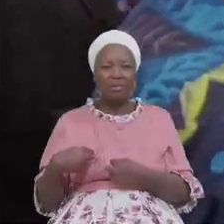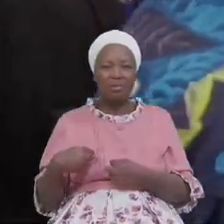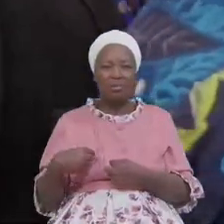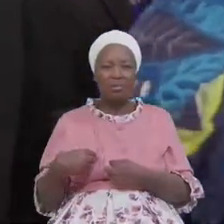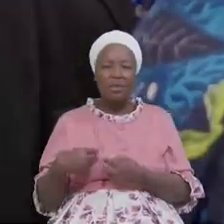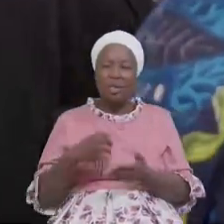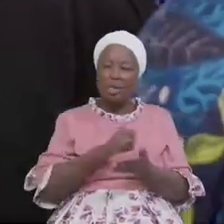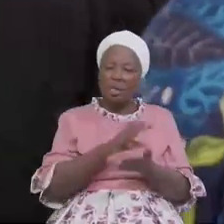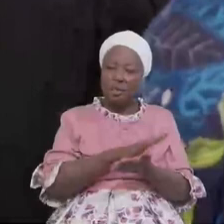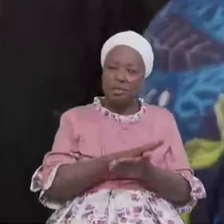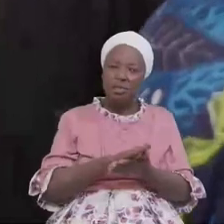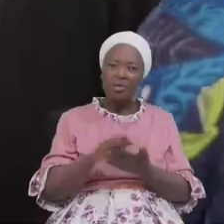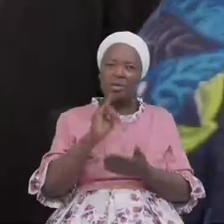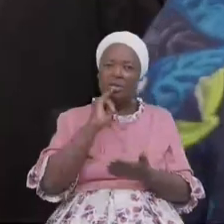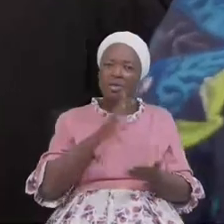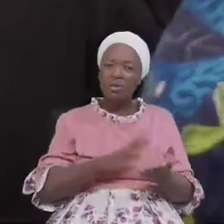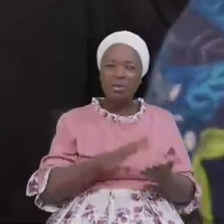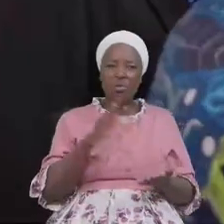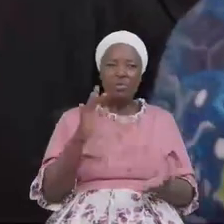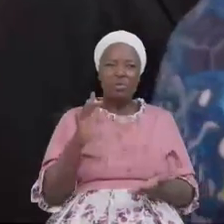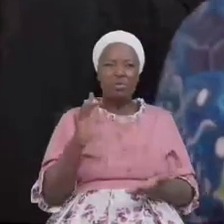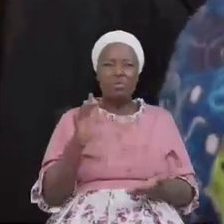La sanctification est glorieuse.